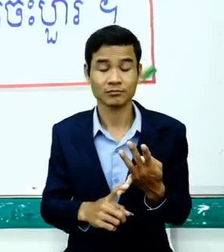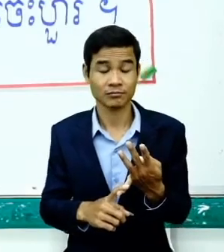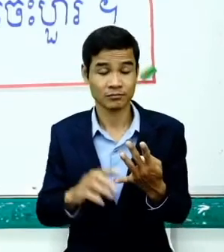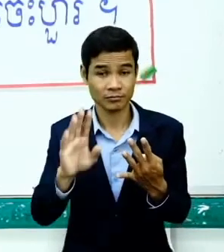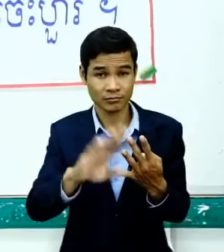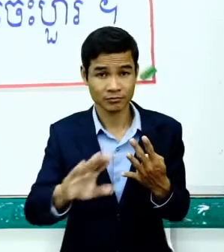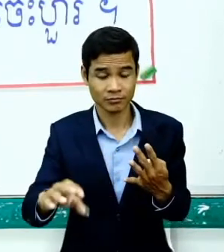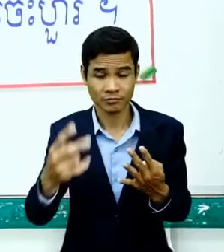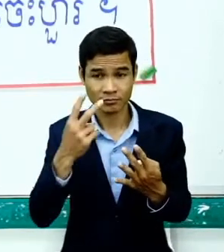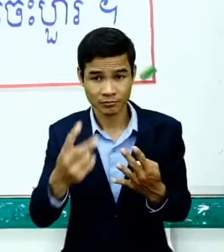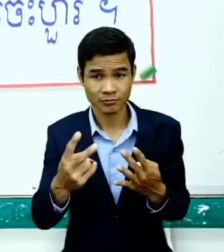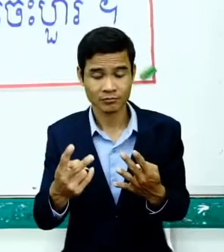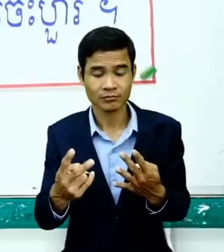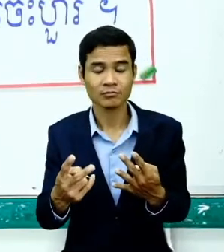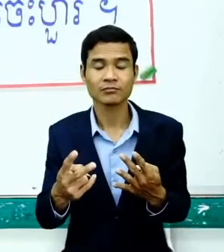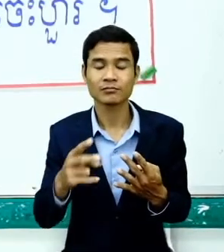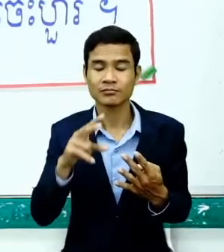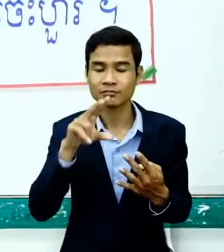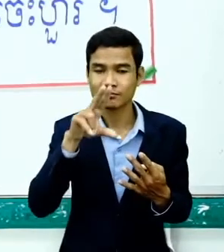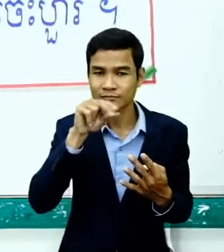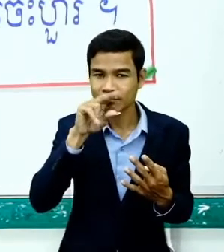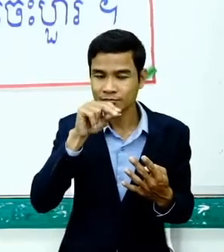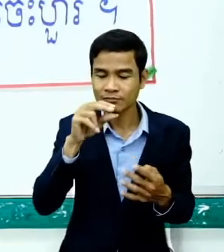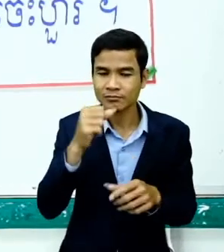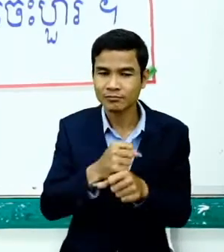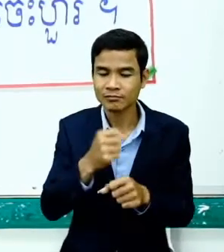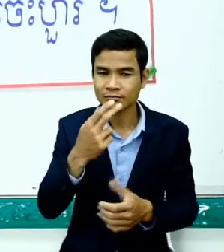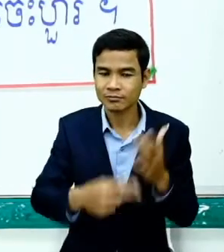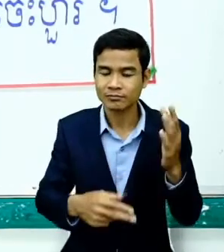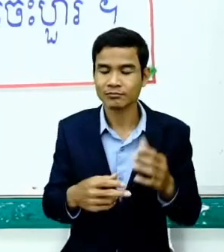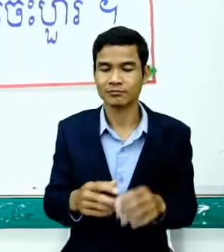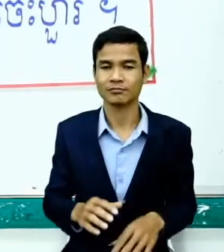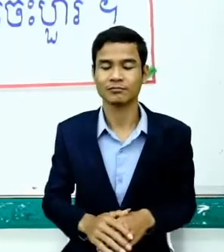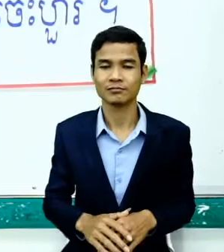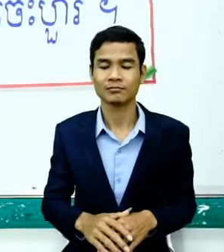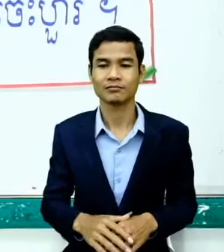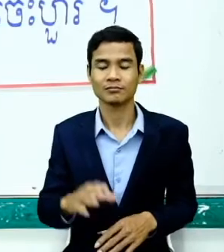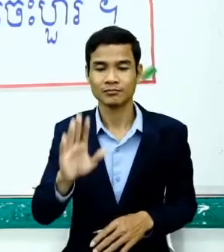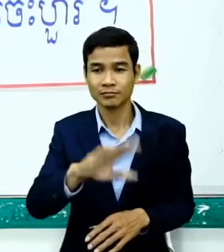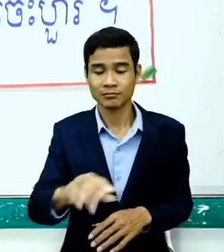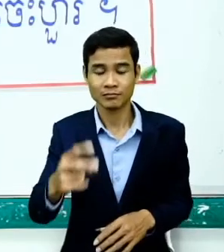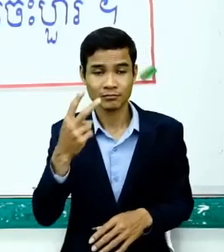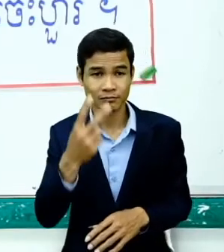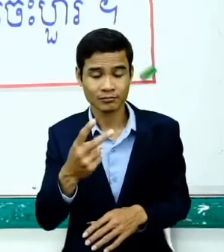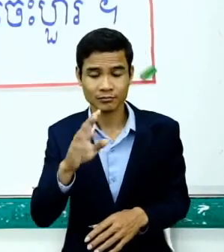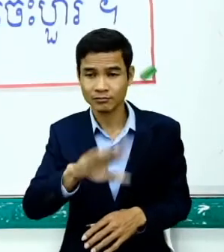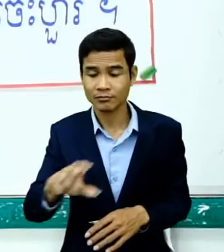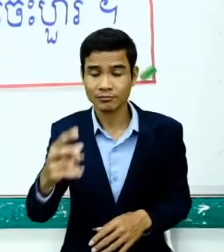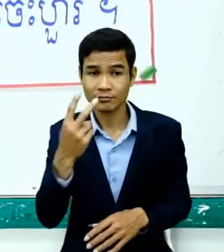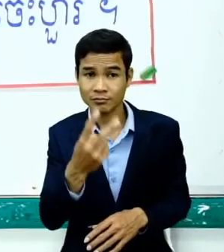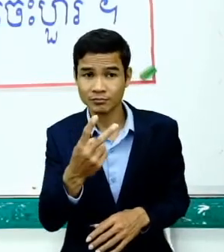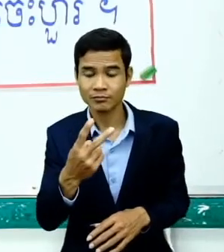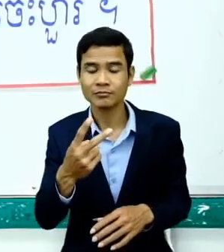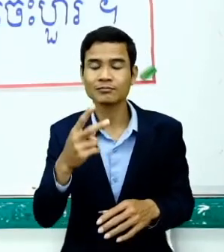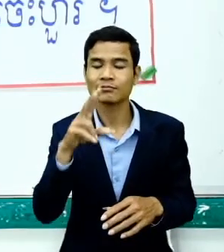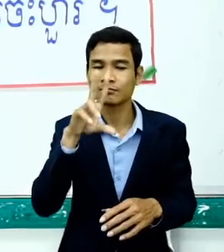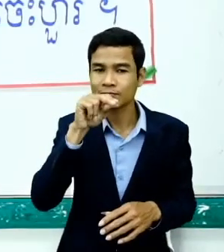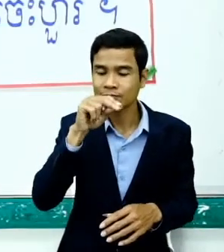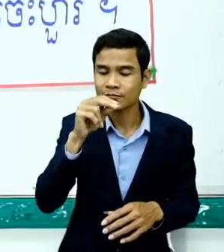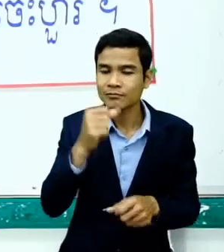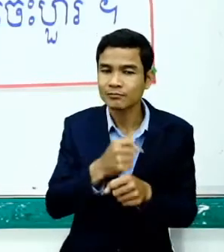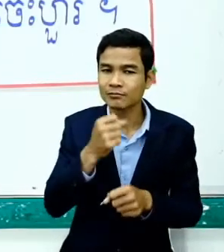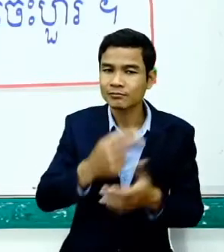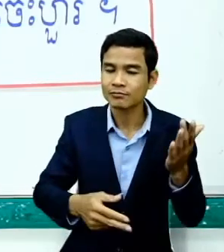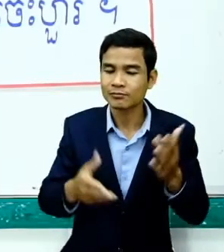កូនធ្លាប់ឃើញទាចេះធ្វើអ្វីខ្លះចាតើកូនធ្លាប់ឃើញទាចេះធ្វើអ្វីខ្លះកូ